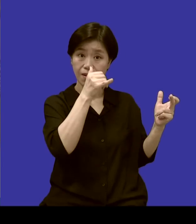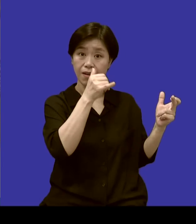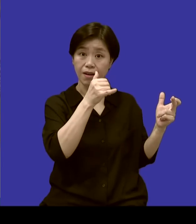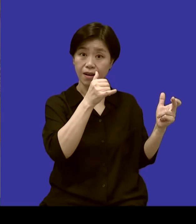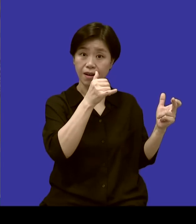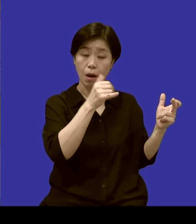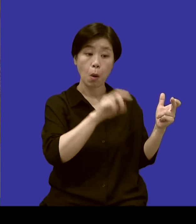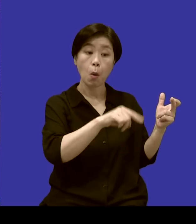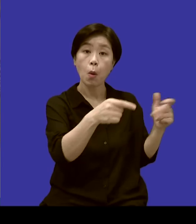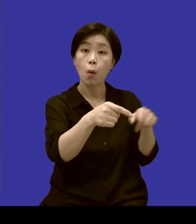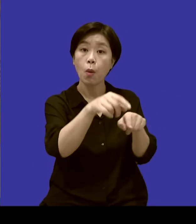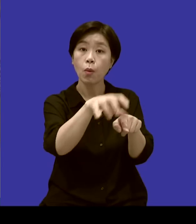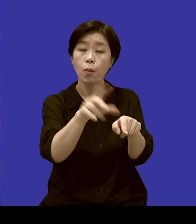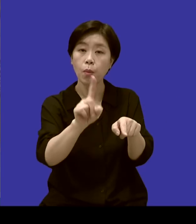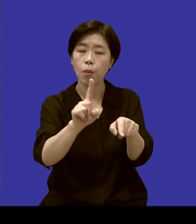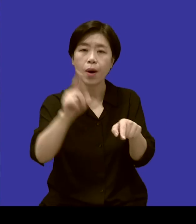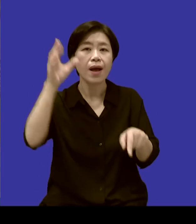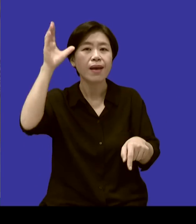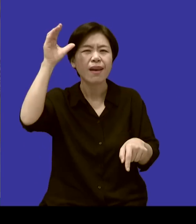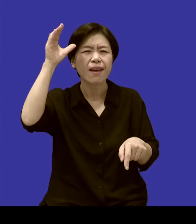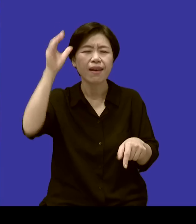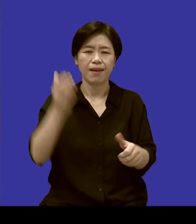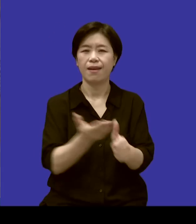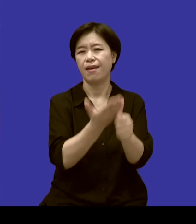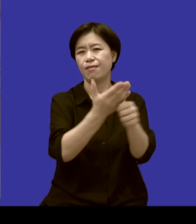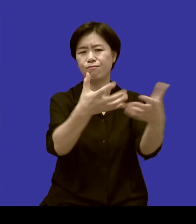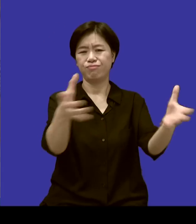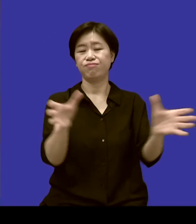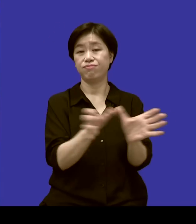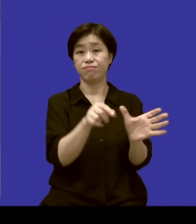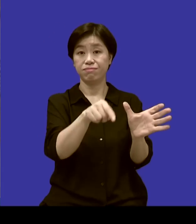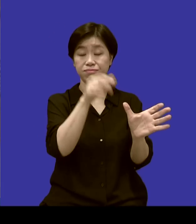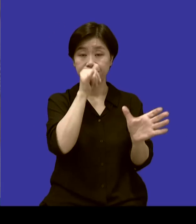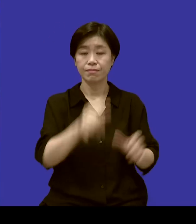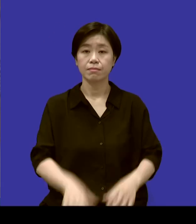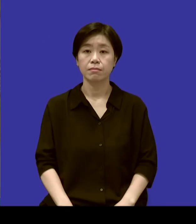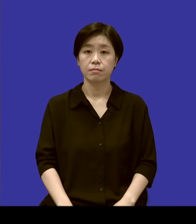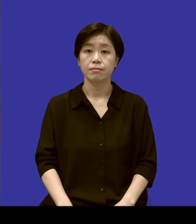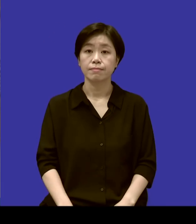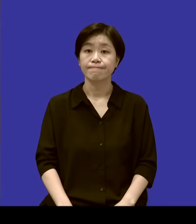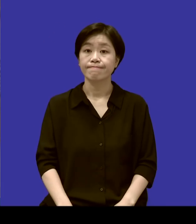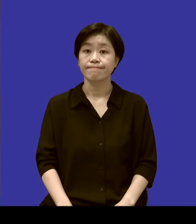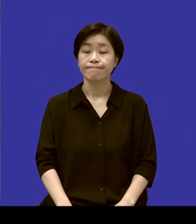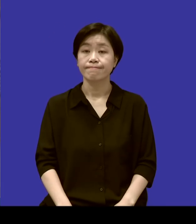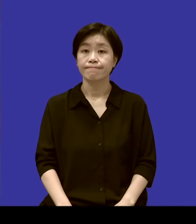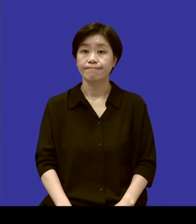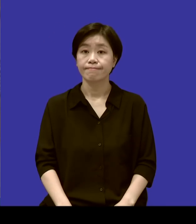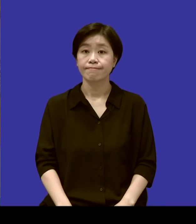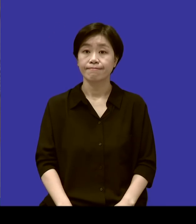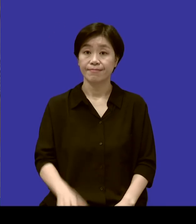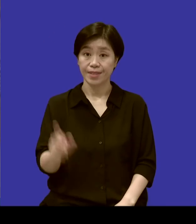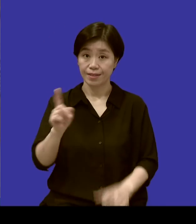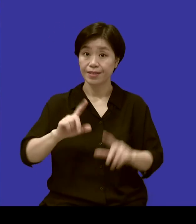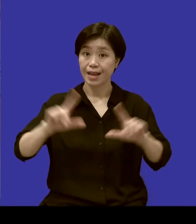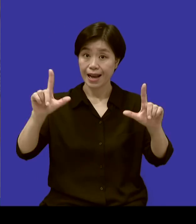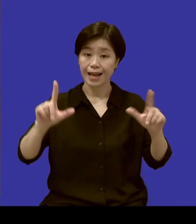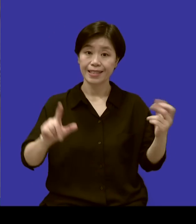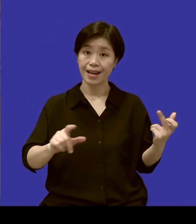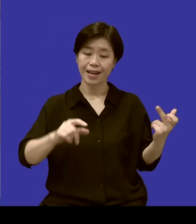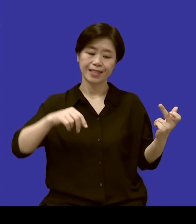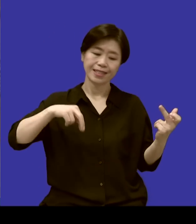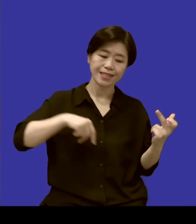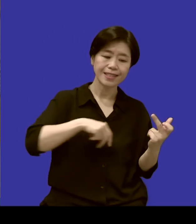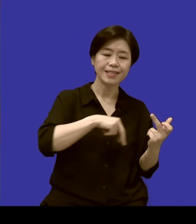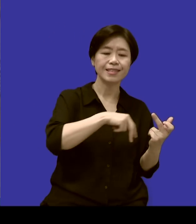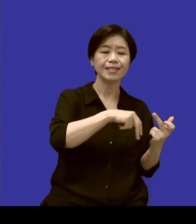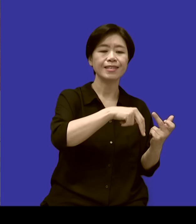개 농장이 큰 게 있었어요. 네네. 그래서 혼자 이제 시간을 보내다가 산 둘레길을 걸으려고